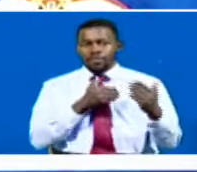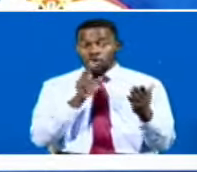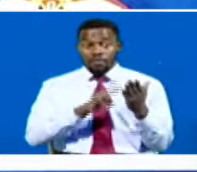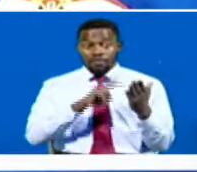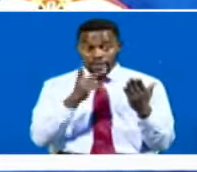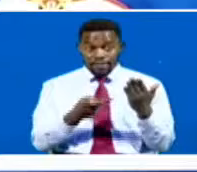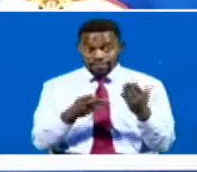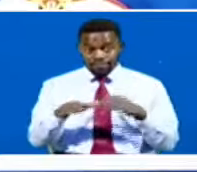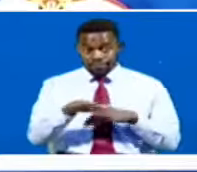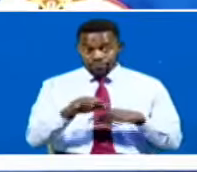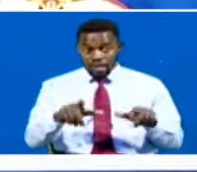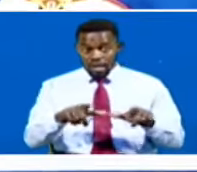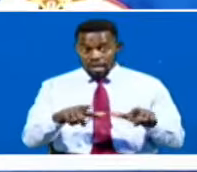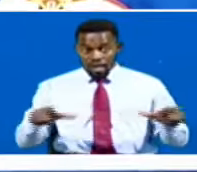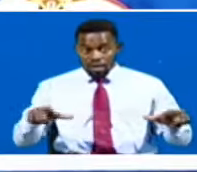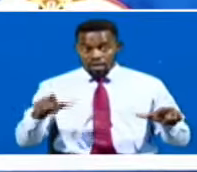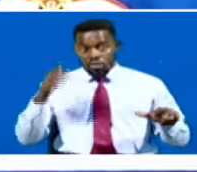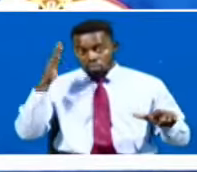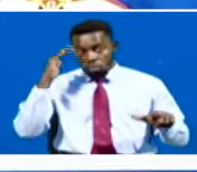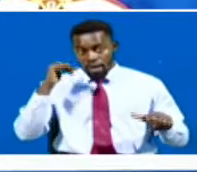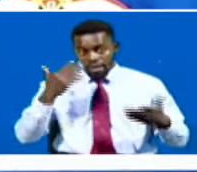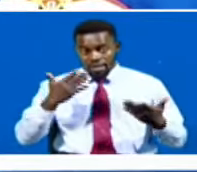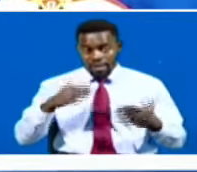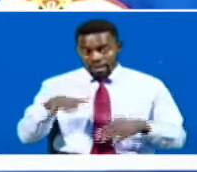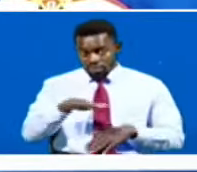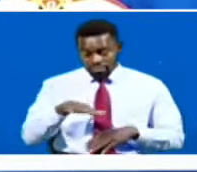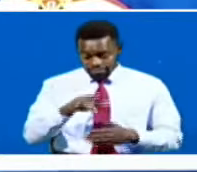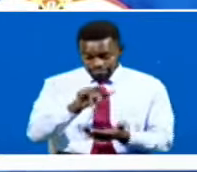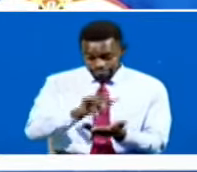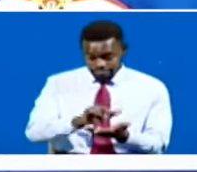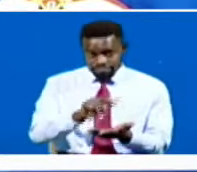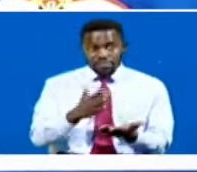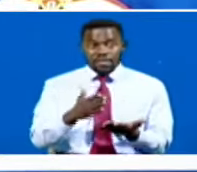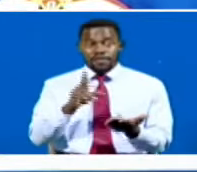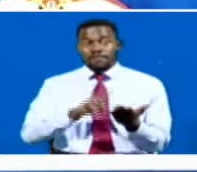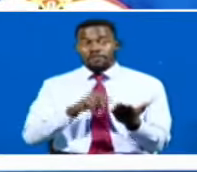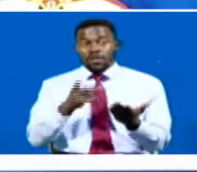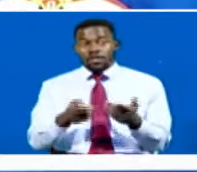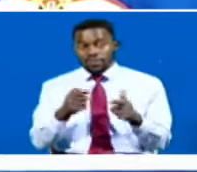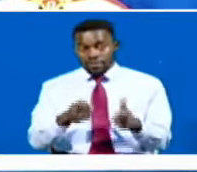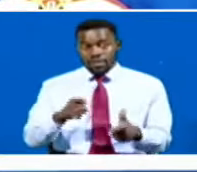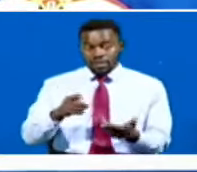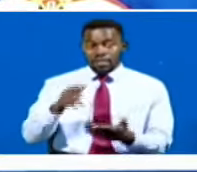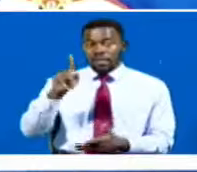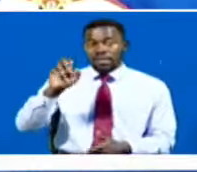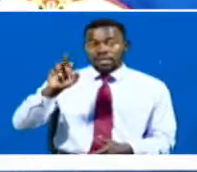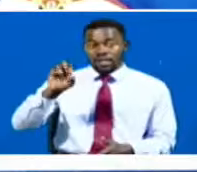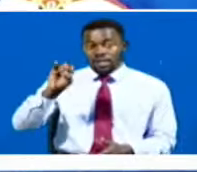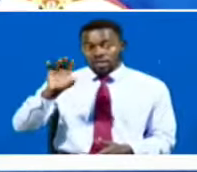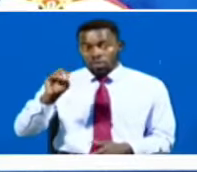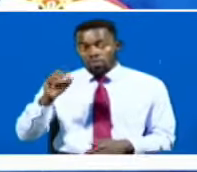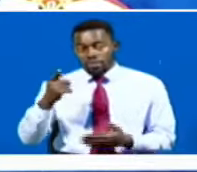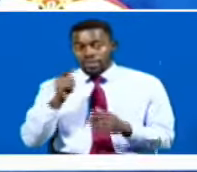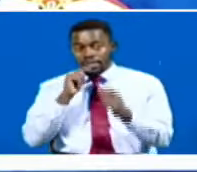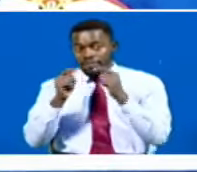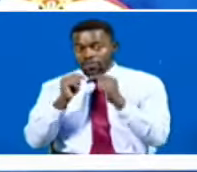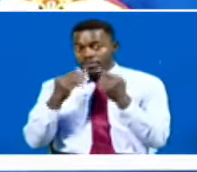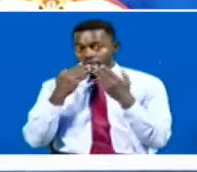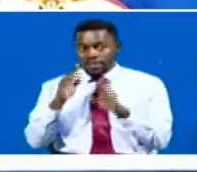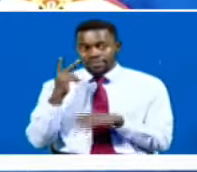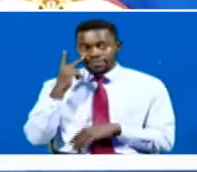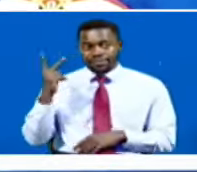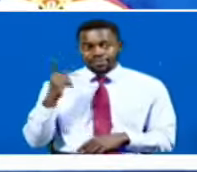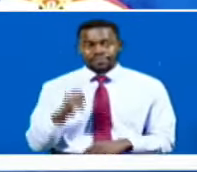iliyotengwa mahususi kuleta amani bonde la Kerio. Elvis Kosgei alizungumza na wale waliokuwa katika eneo la tukio na kuandaa